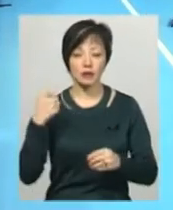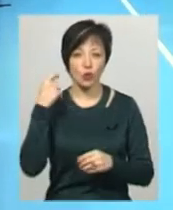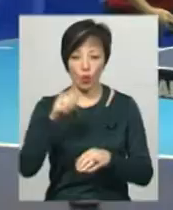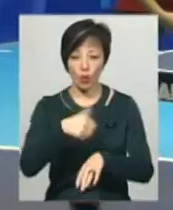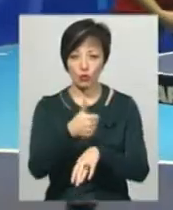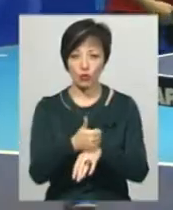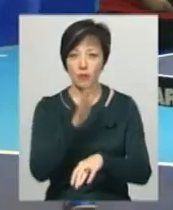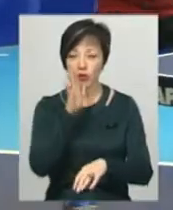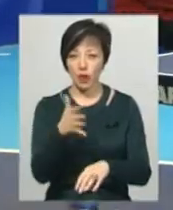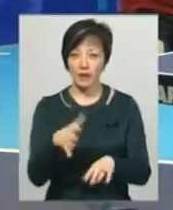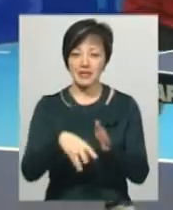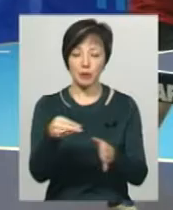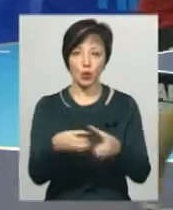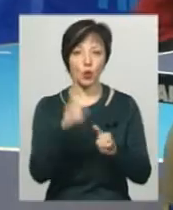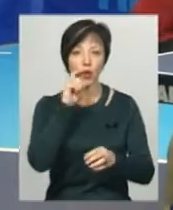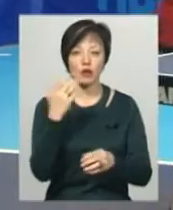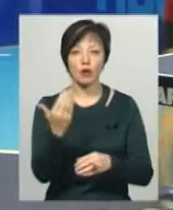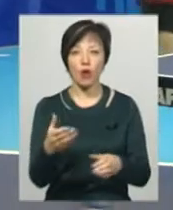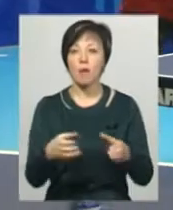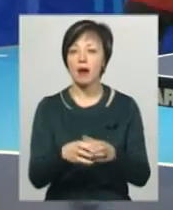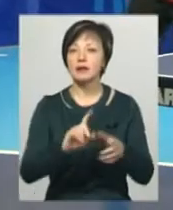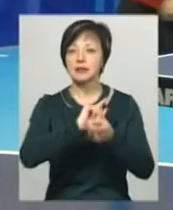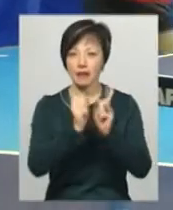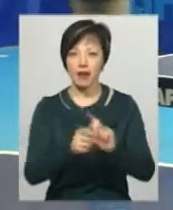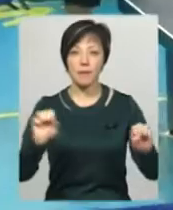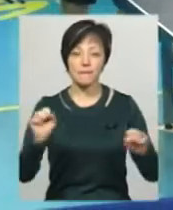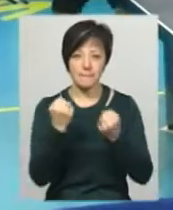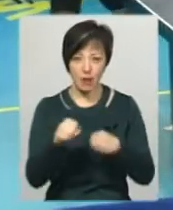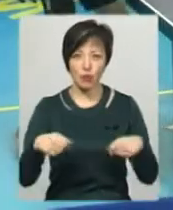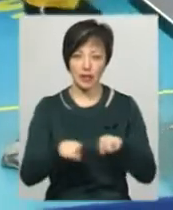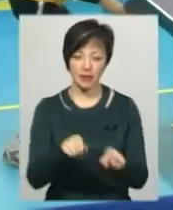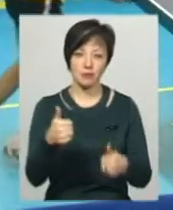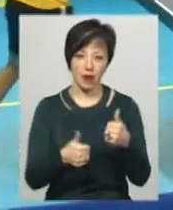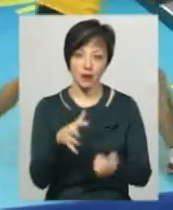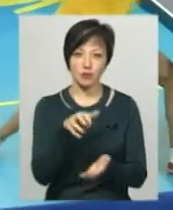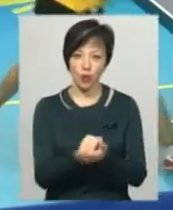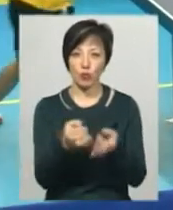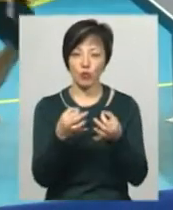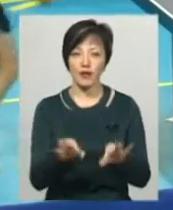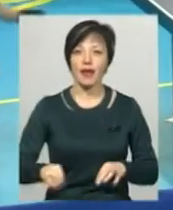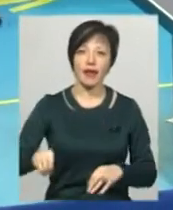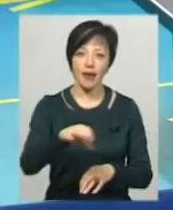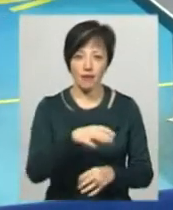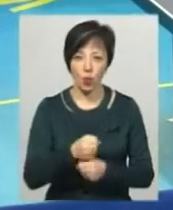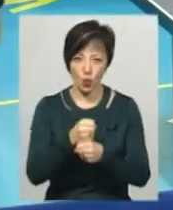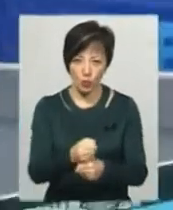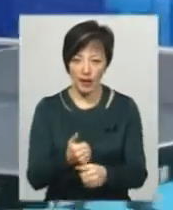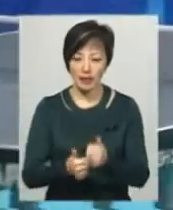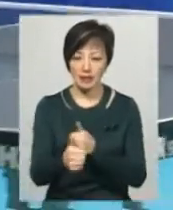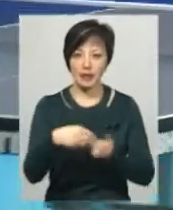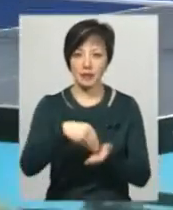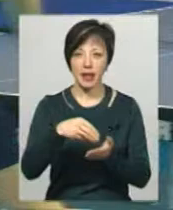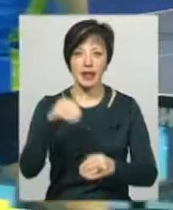очолював збірну України, каже, його команда «Фортуна» ставала переможницею таких змагань і виборювала путівки на Єврокубки, де лідирують